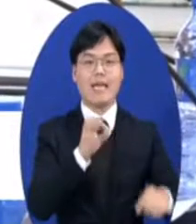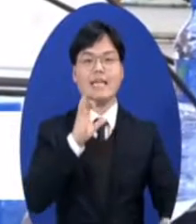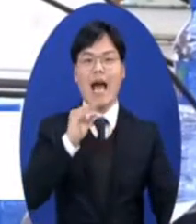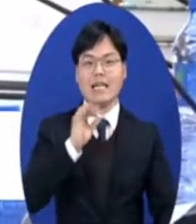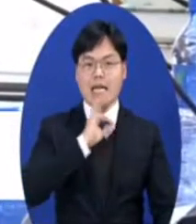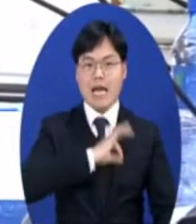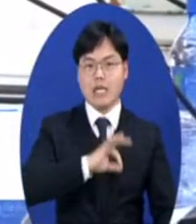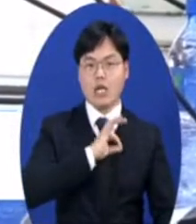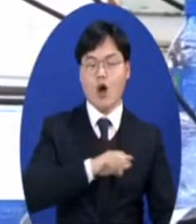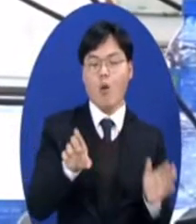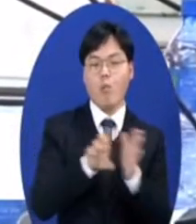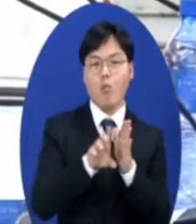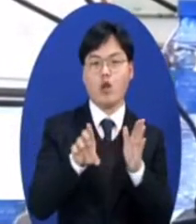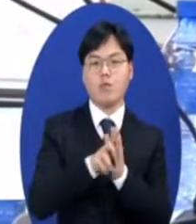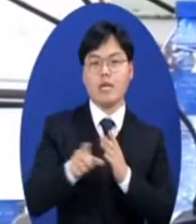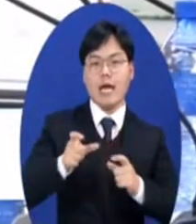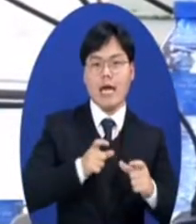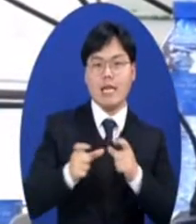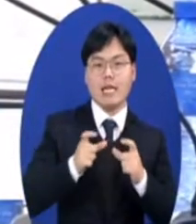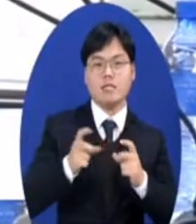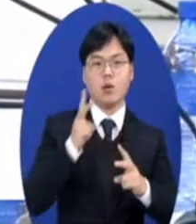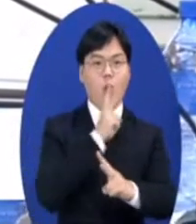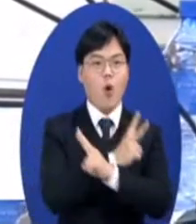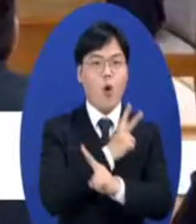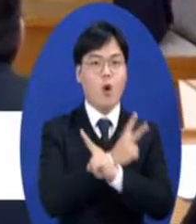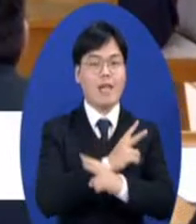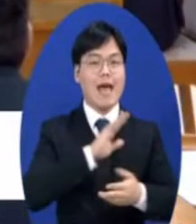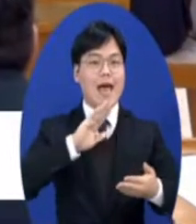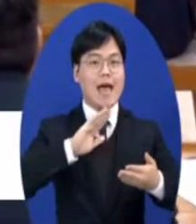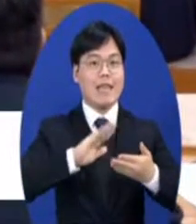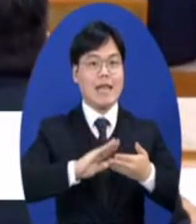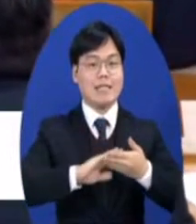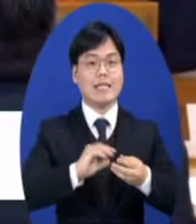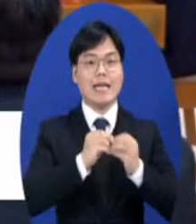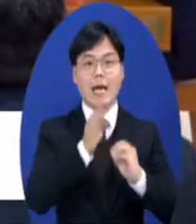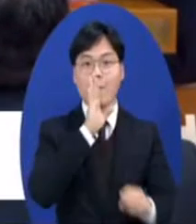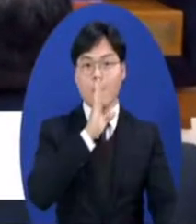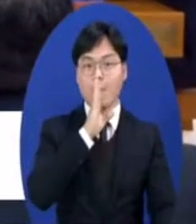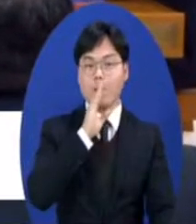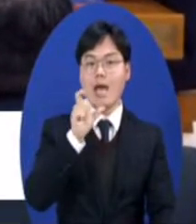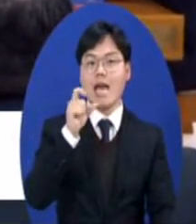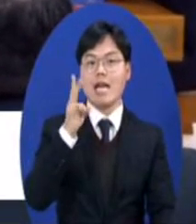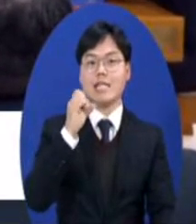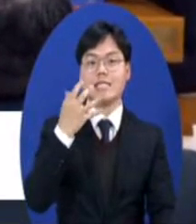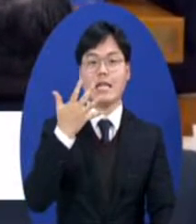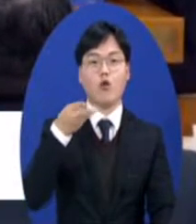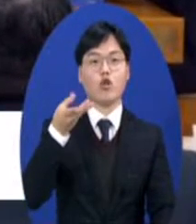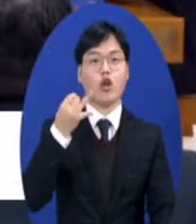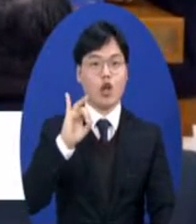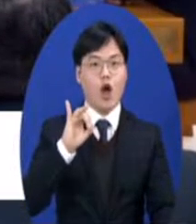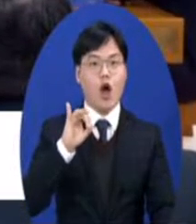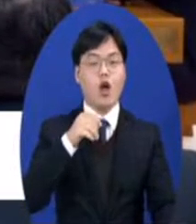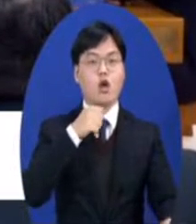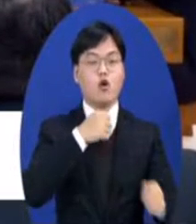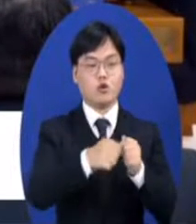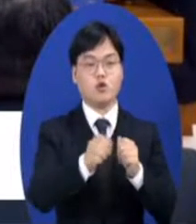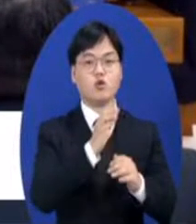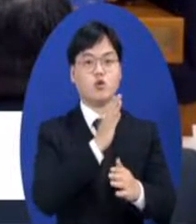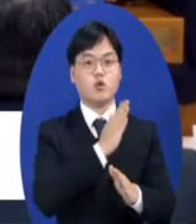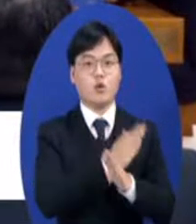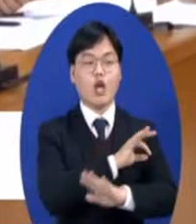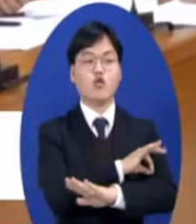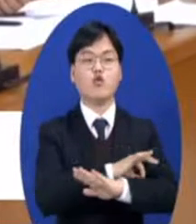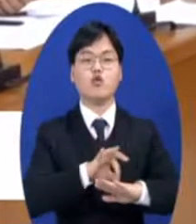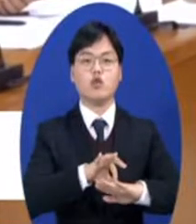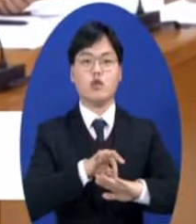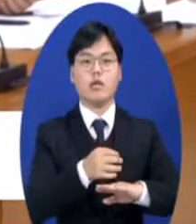зохистой ашиглах нөхцөл боломжийн талаарх эдийн засаг эргэцэн үнэлэлтэд танилцуулах хийгэр болж байна. Мөн Эрдэнэс тавталгын компани хөрөнгө оруулсан санхүүжүүлсэн төслүүдийн